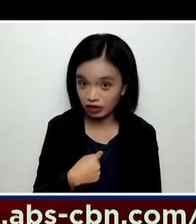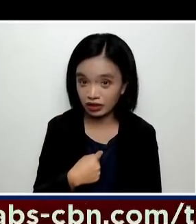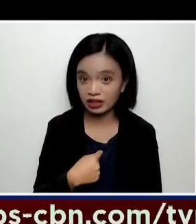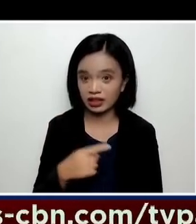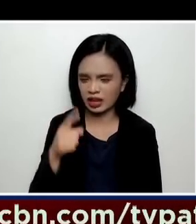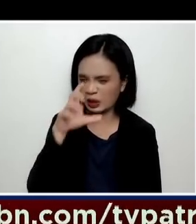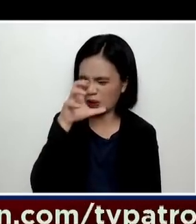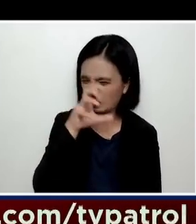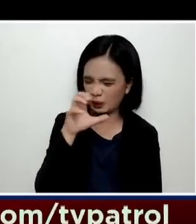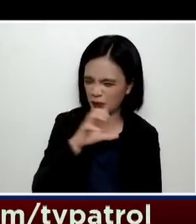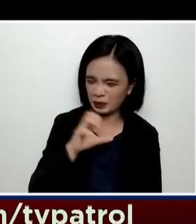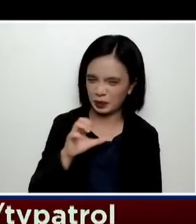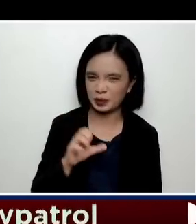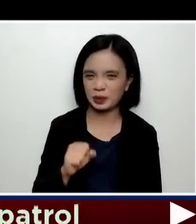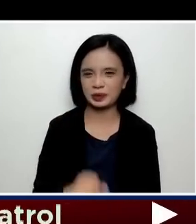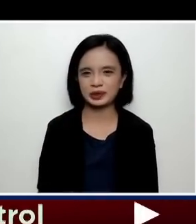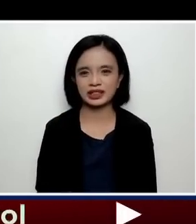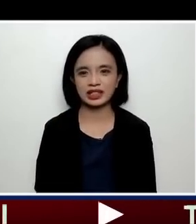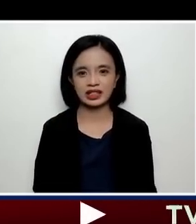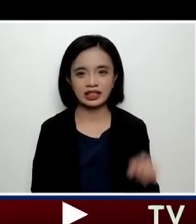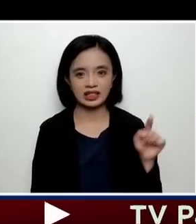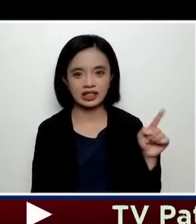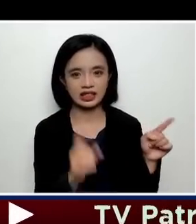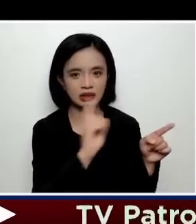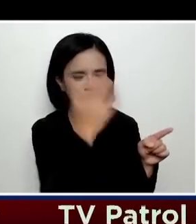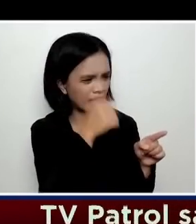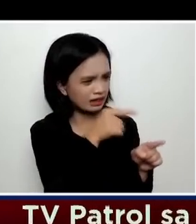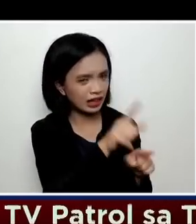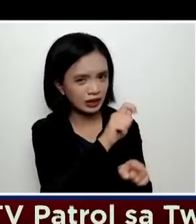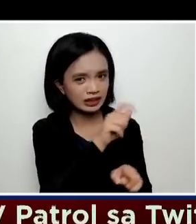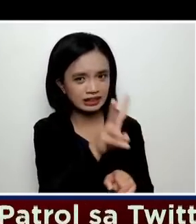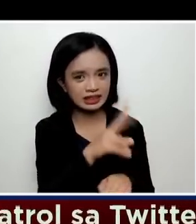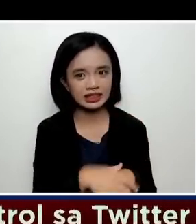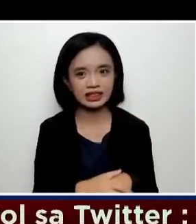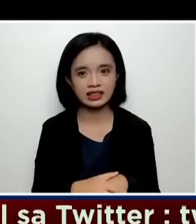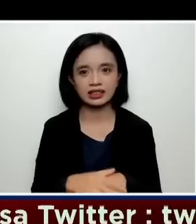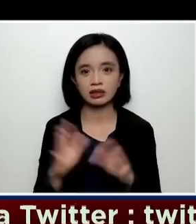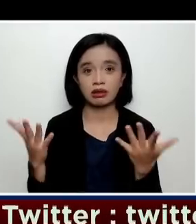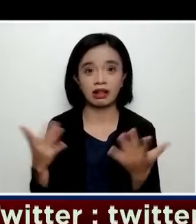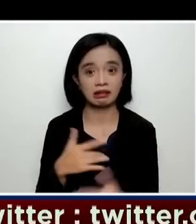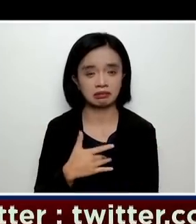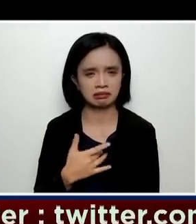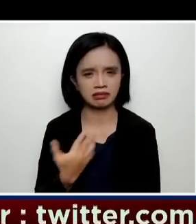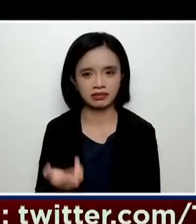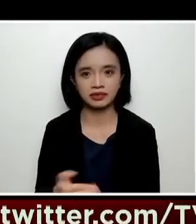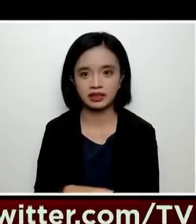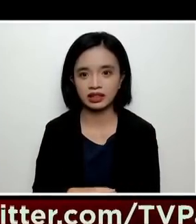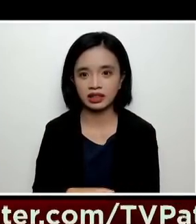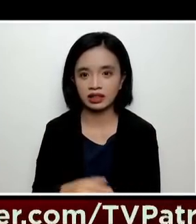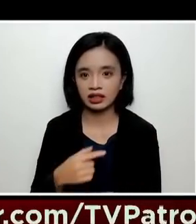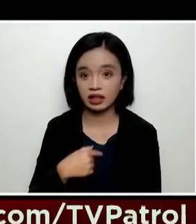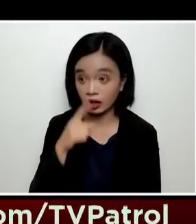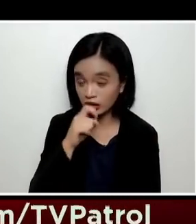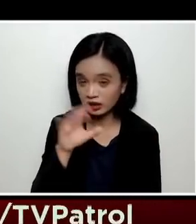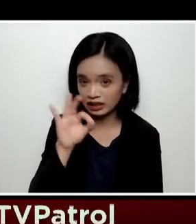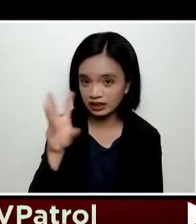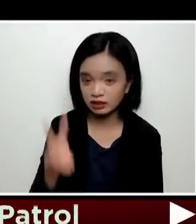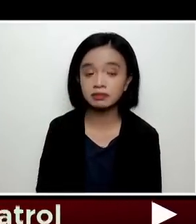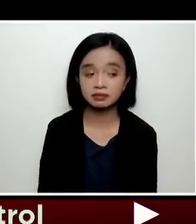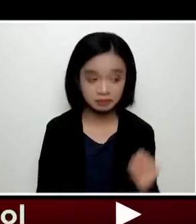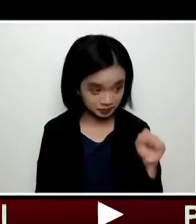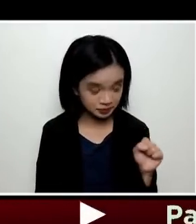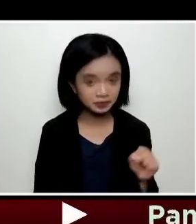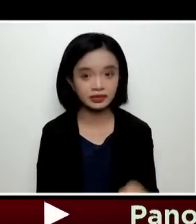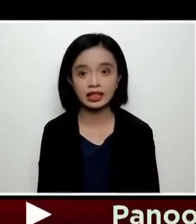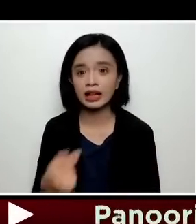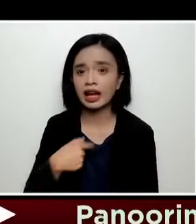ng grandma ne. O, tatsyo ka kayong TV. Oo. No reaction. Ako na, sasak na ako. Ay,